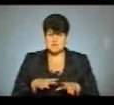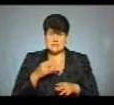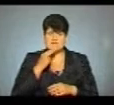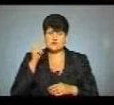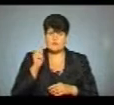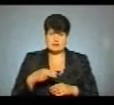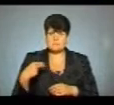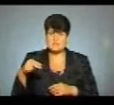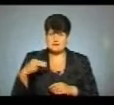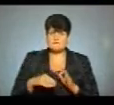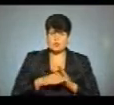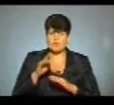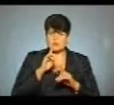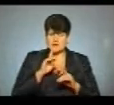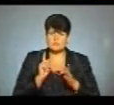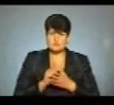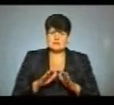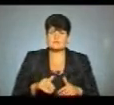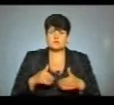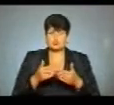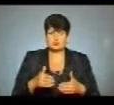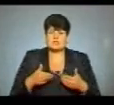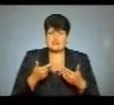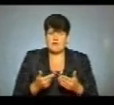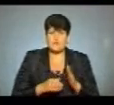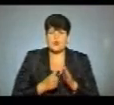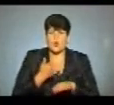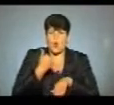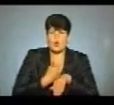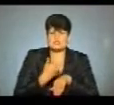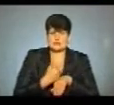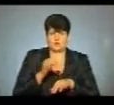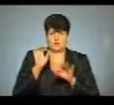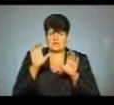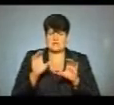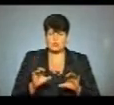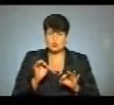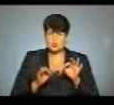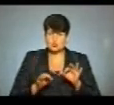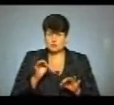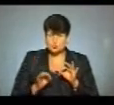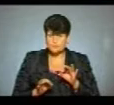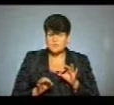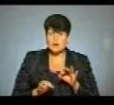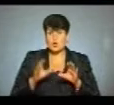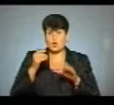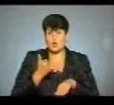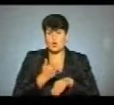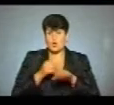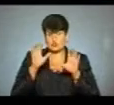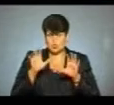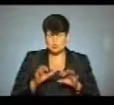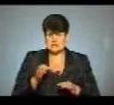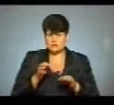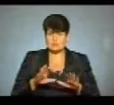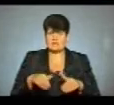президента, Верховна Рада має звернутися із поданням до Конституційного та Верховного судів. Конституційний повинен надати свій висновок щодо